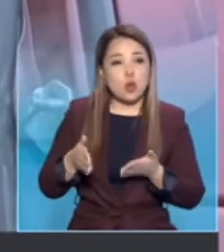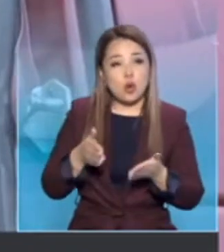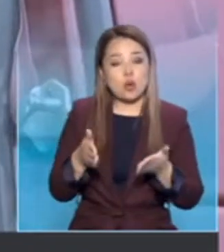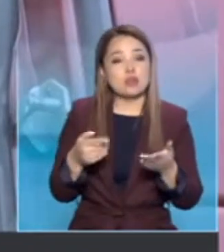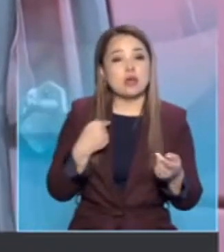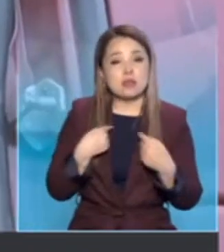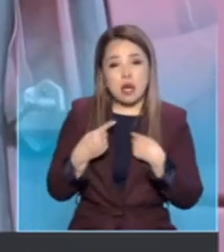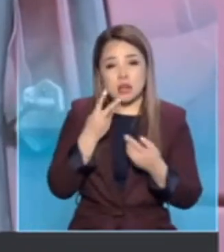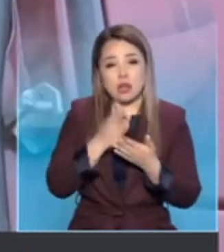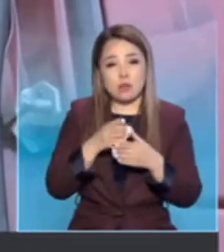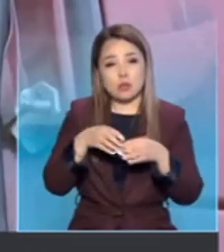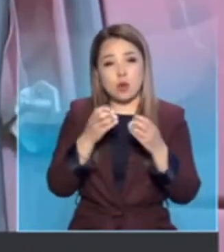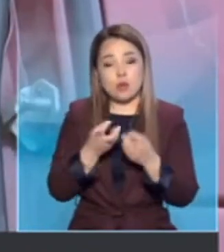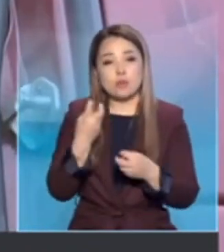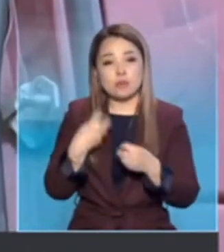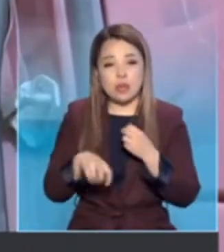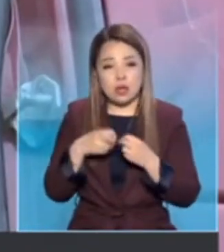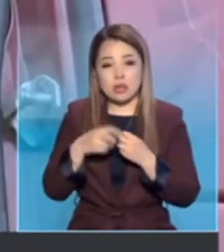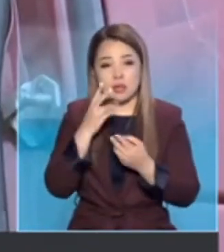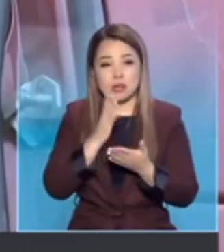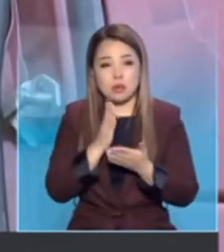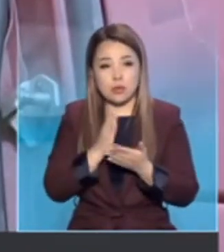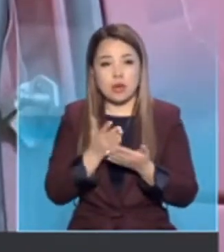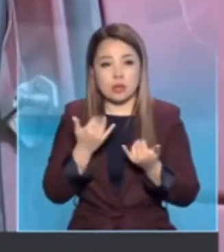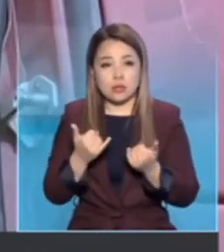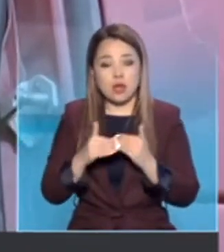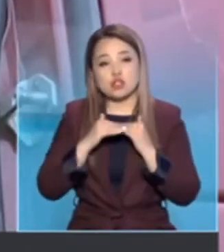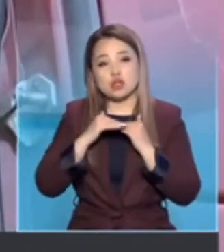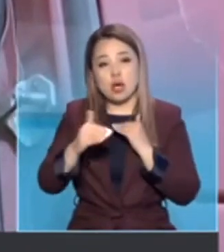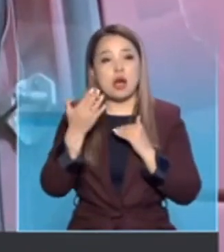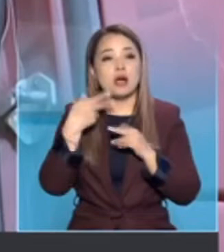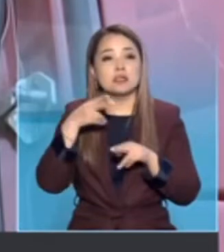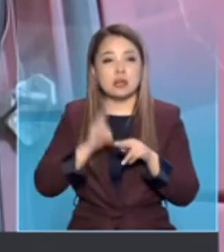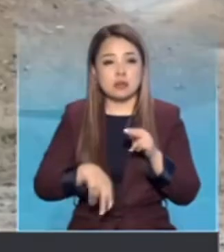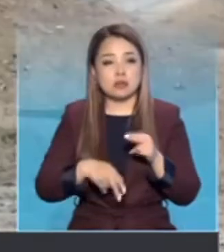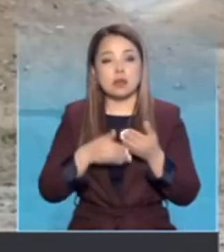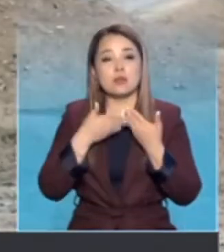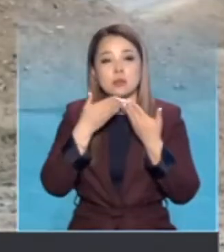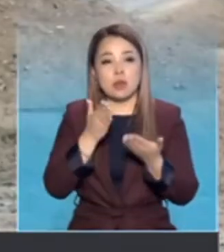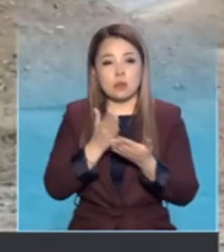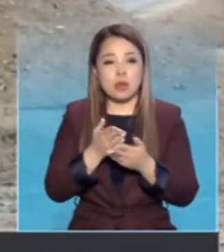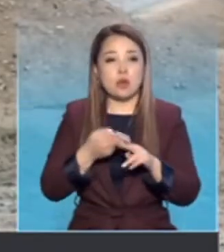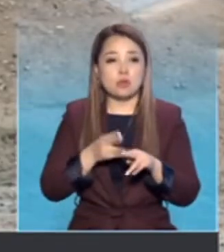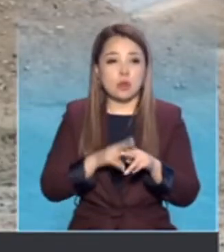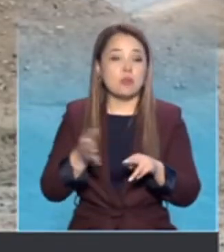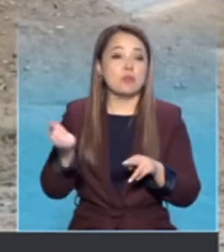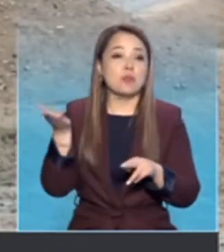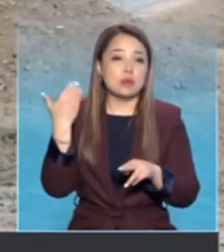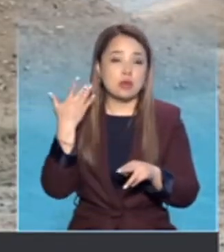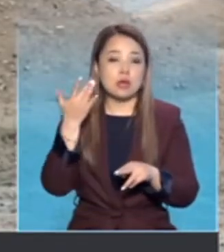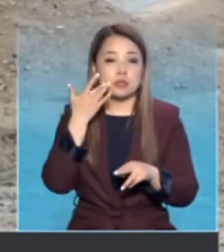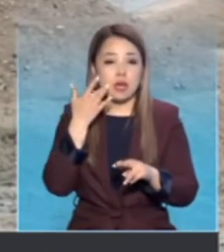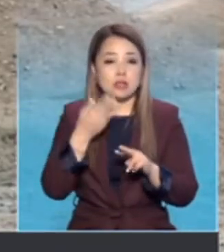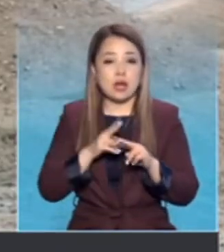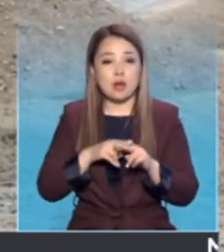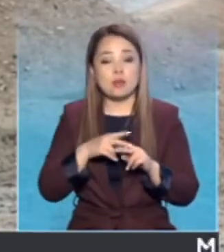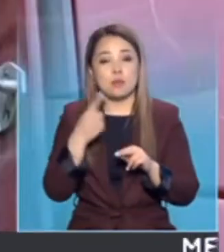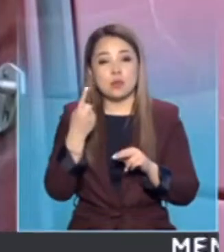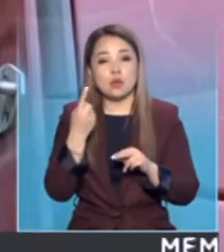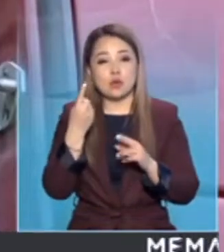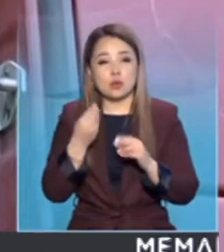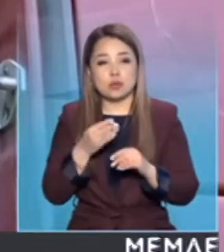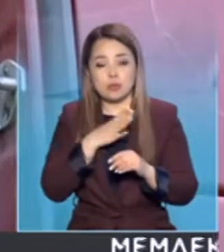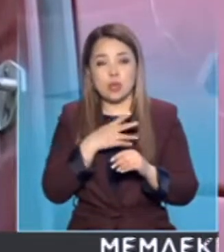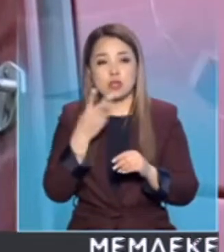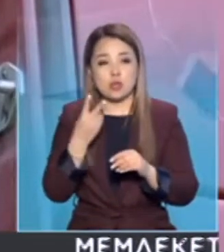алмаймыз. Дөңгелектің бәрін жарып келатырмыз. Бұл жол қашан бітеді айналайындар? Бұрын енді бір жарым күнде кіретінбіз.